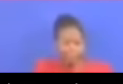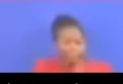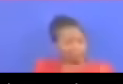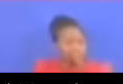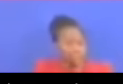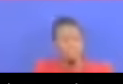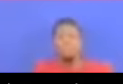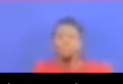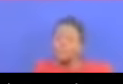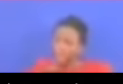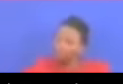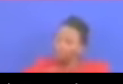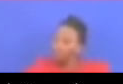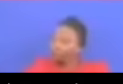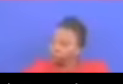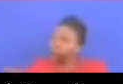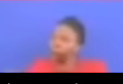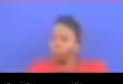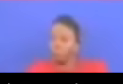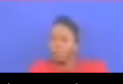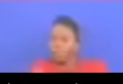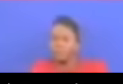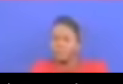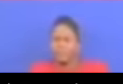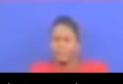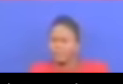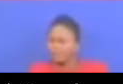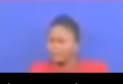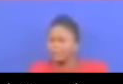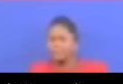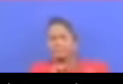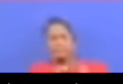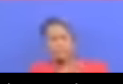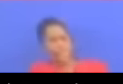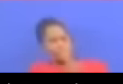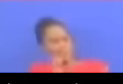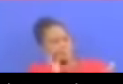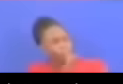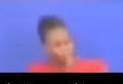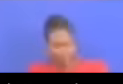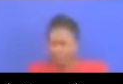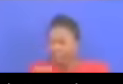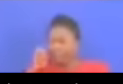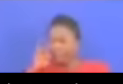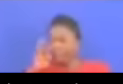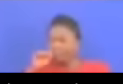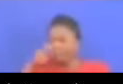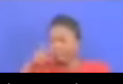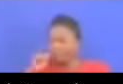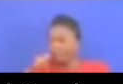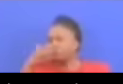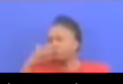Haiwezekani mheshimiwa spika tunafumba tunasema tusitaje mtu Efat anajulikana ni nani. Eh